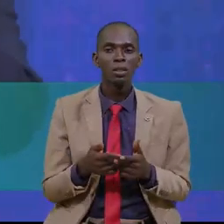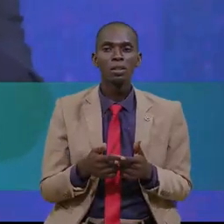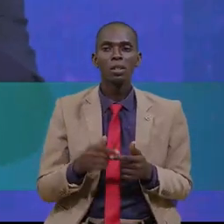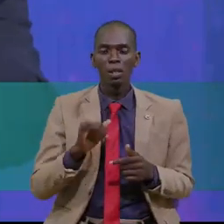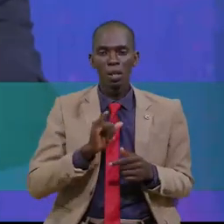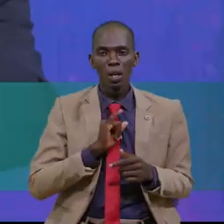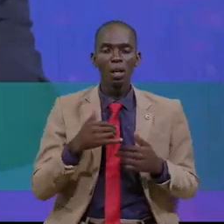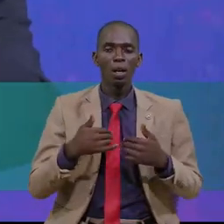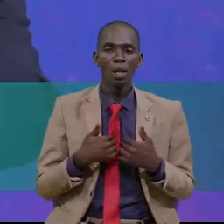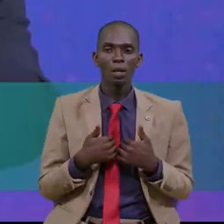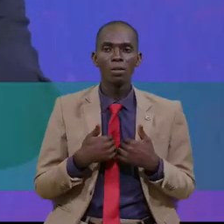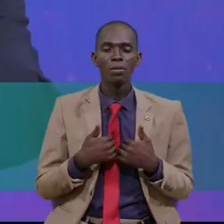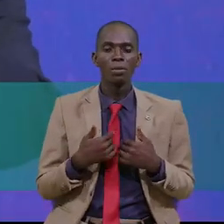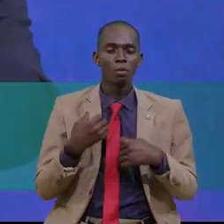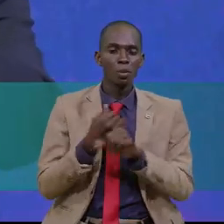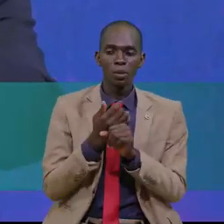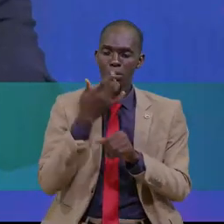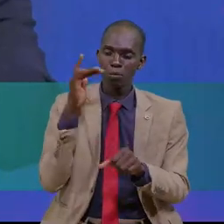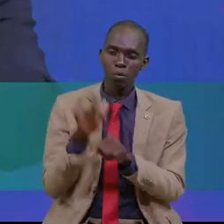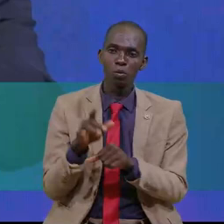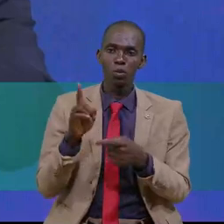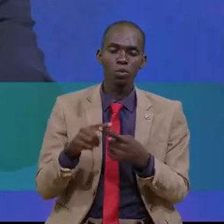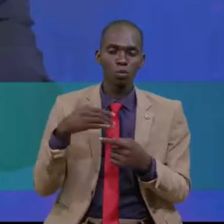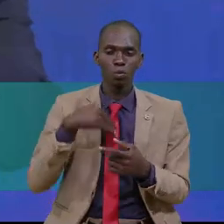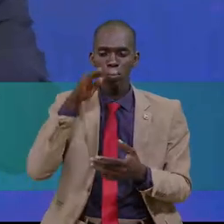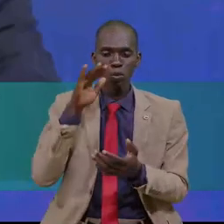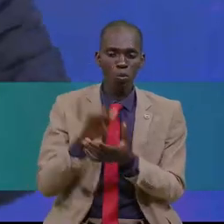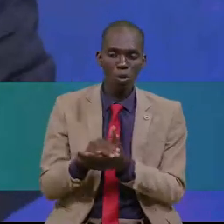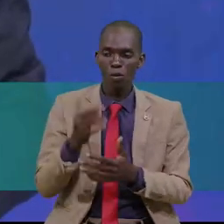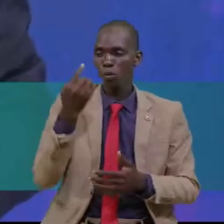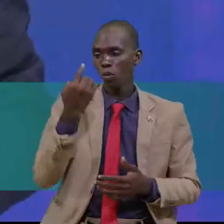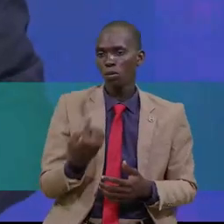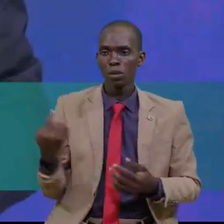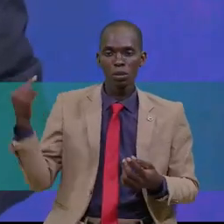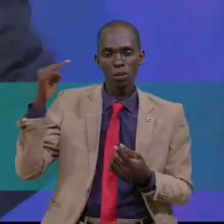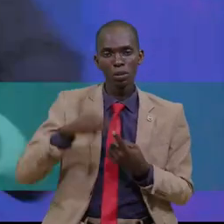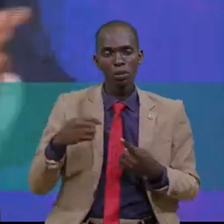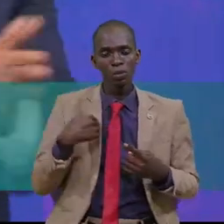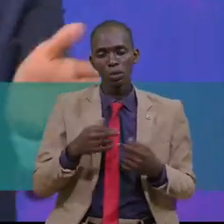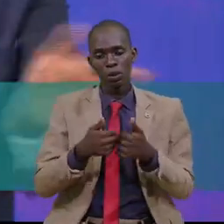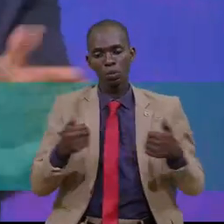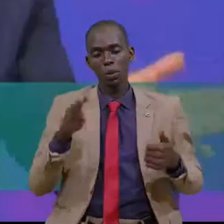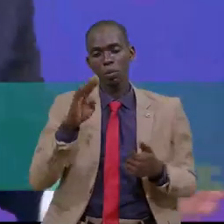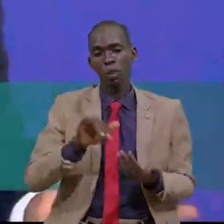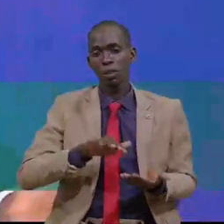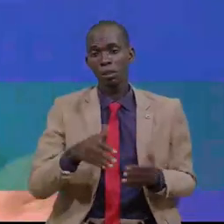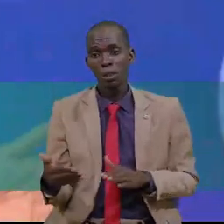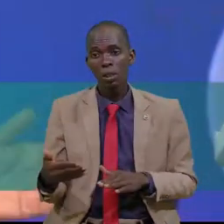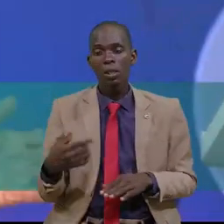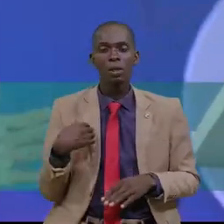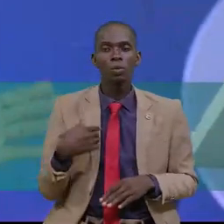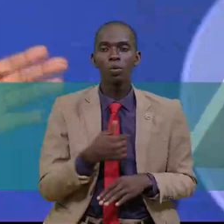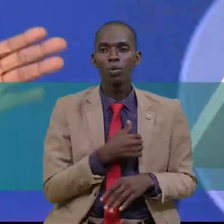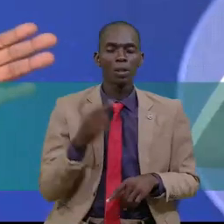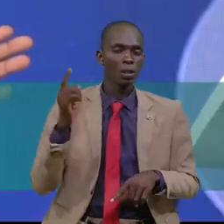et j'ai fait le vœu à elle seule jusqu'à ce que la mort nous sépare et nous